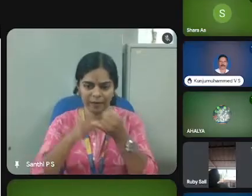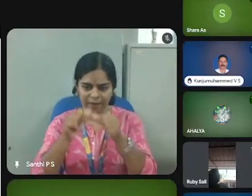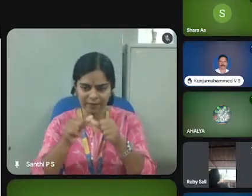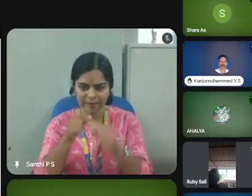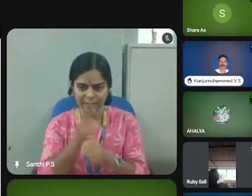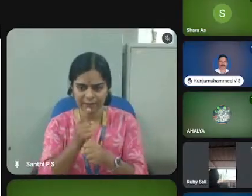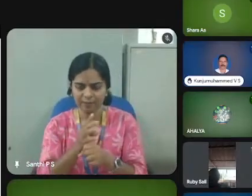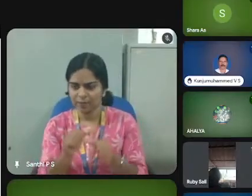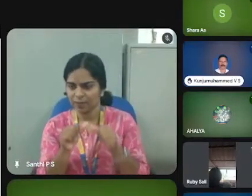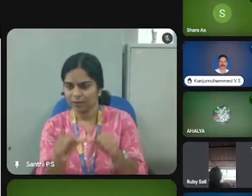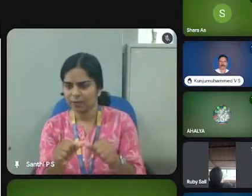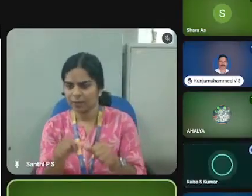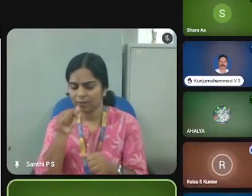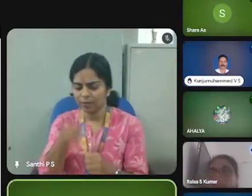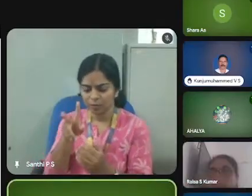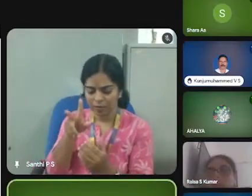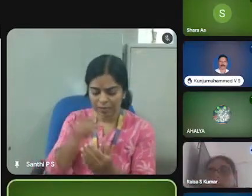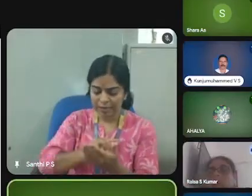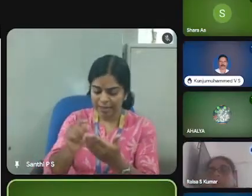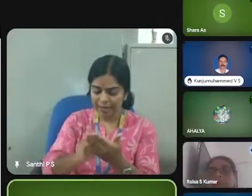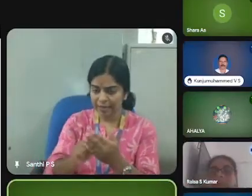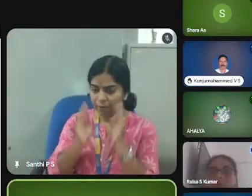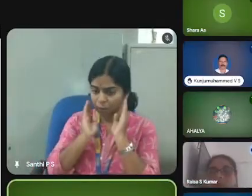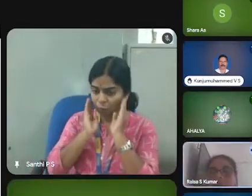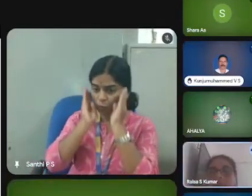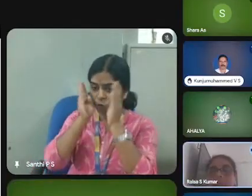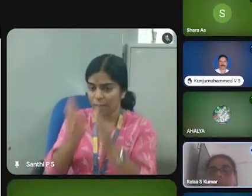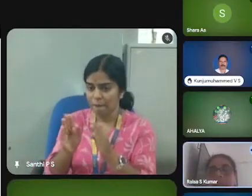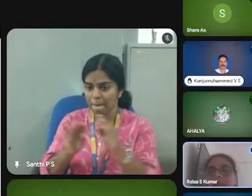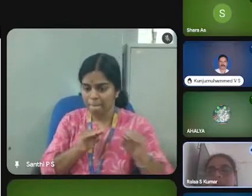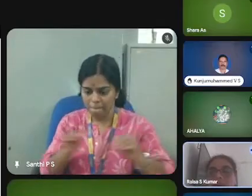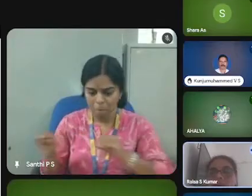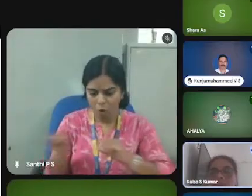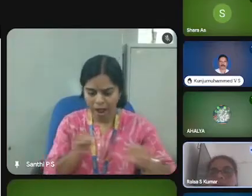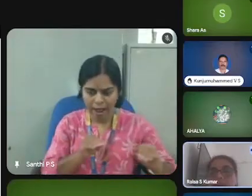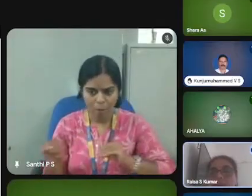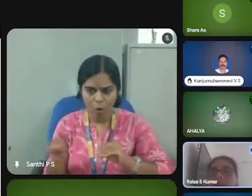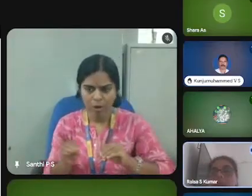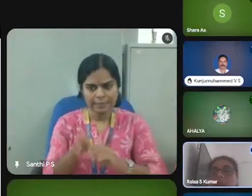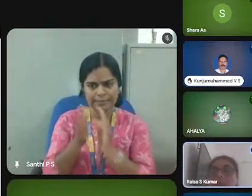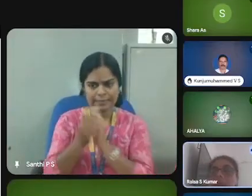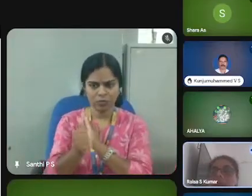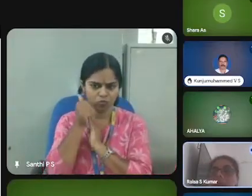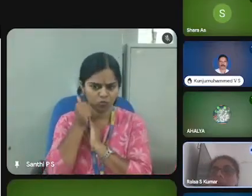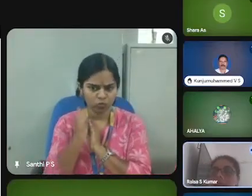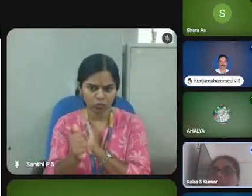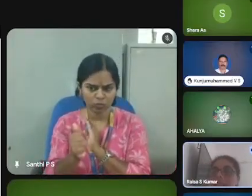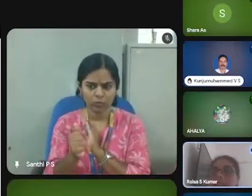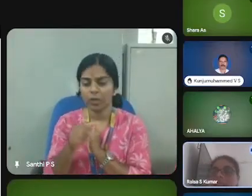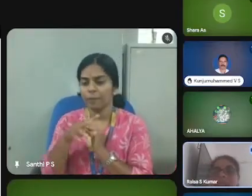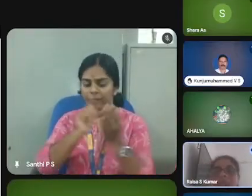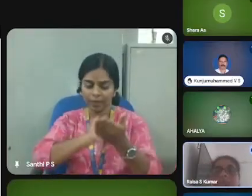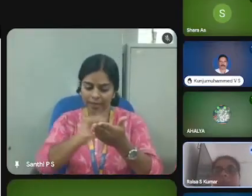റൈറ്റിങ്ങിന് മെയിനായിട്ട് നോക്കേണ്ടത് ഫൈൻ മോട്ടോർ സ്കിൽസ് എങ്ങനെയാണെന്ന് നോക്കണം. സോ അതേപോലെ തന്നെ